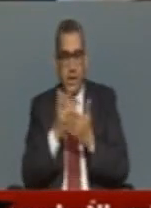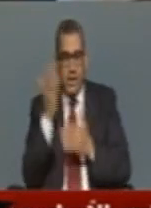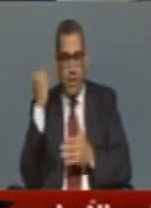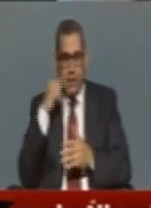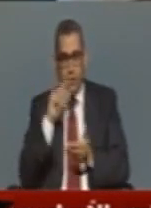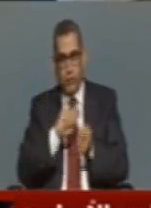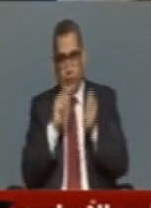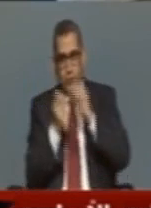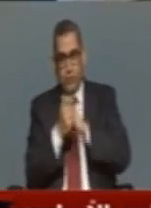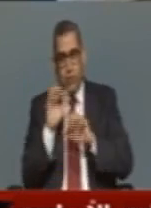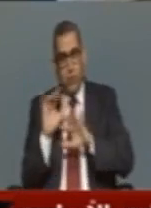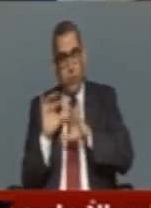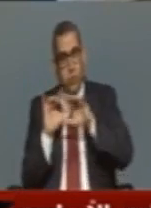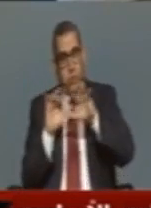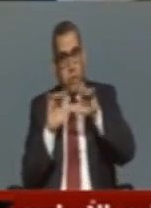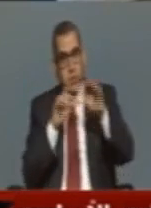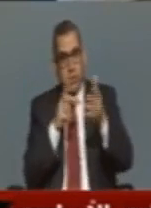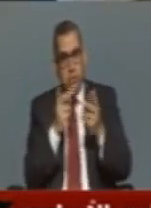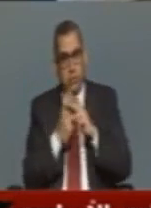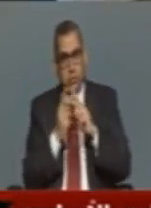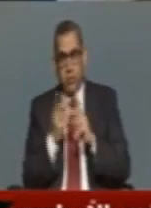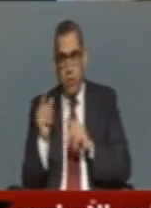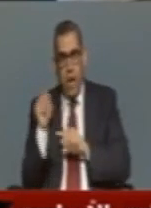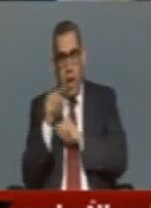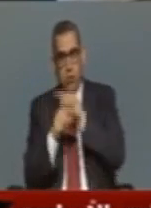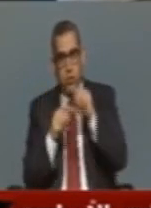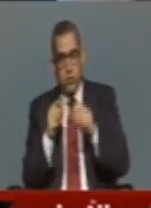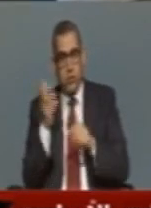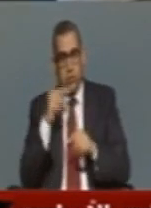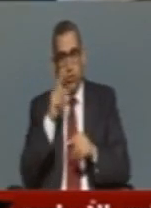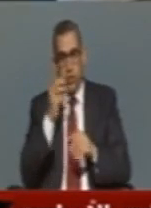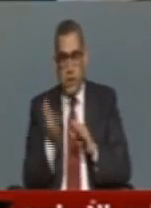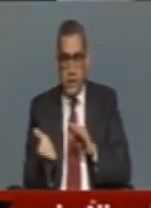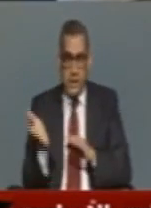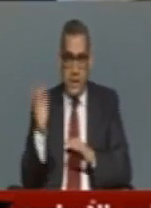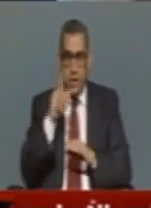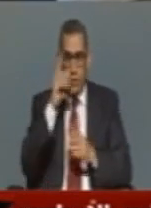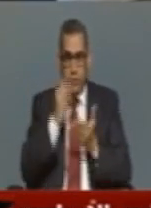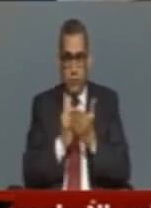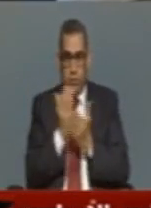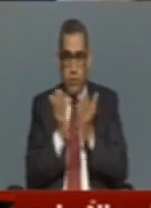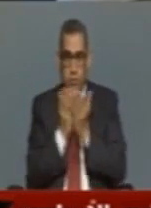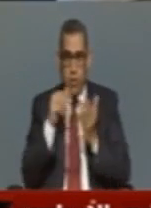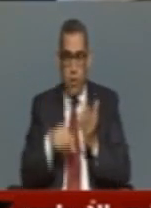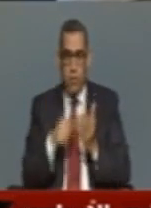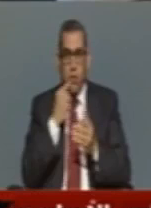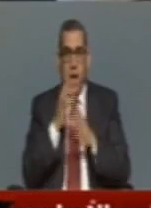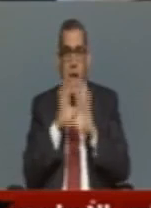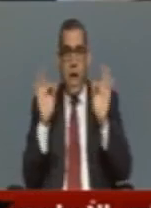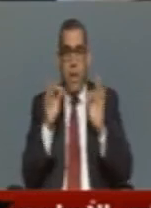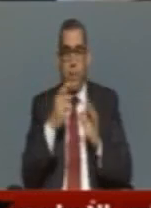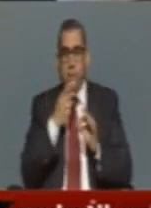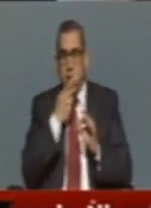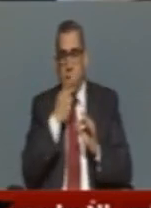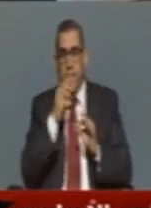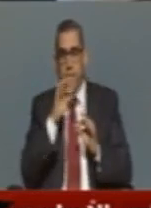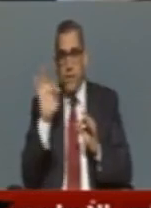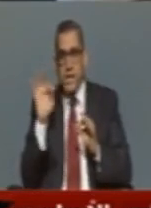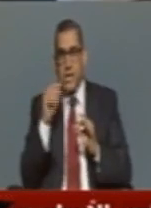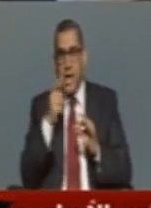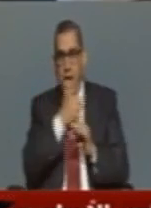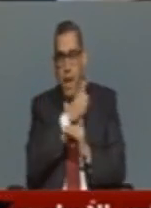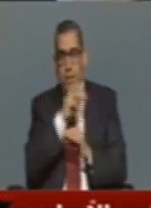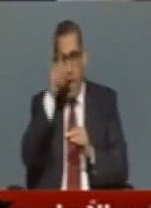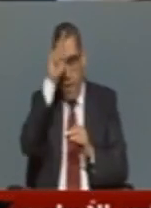إقبال جامد جدا، لكن احنا إن شاء الله هيتضم إلى هذا الموضوع مدارس المتكاملة للغات، ودي مدارس ذكية